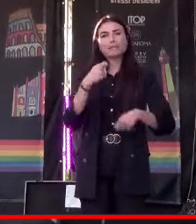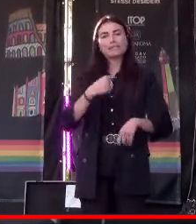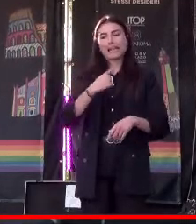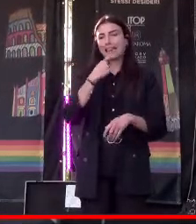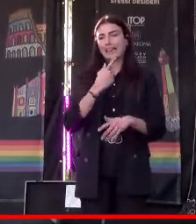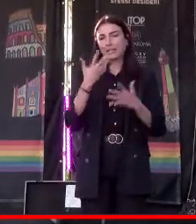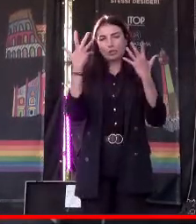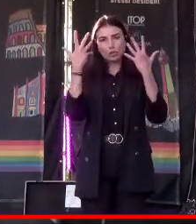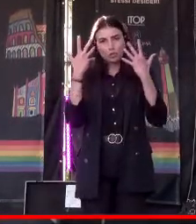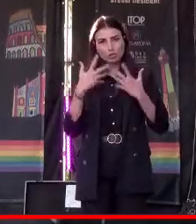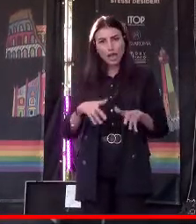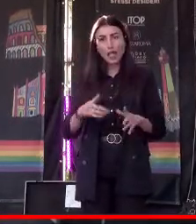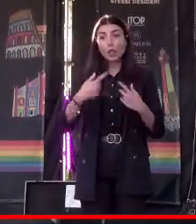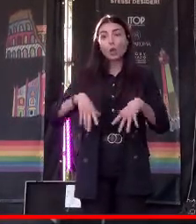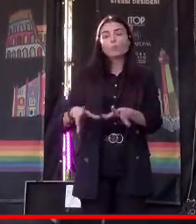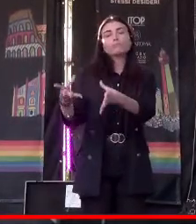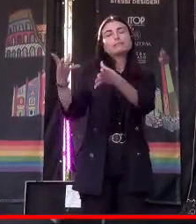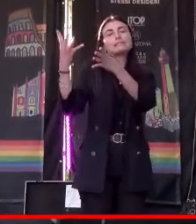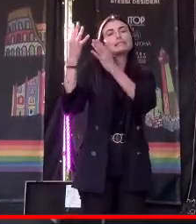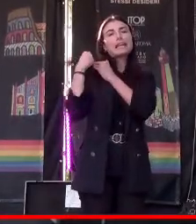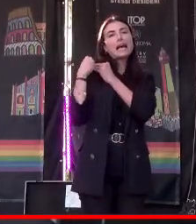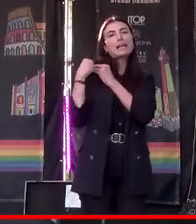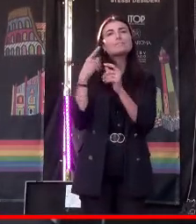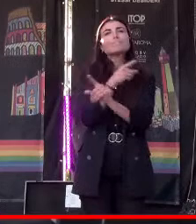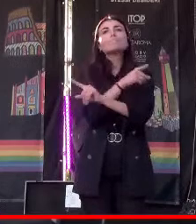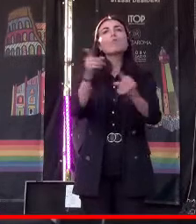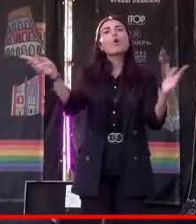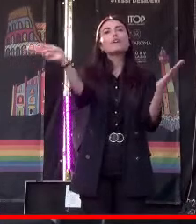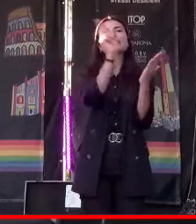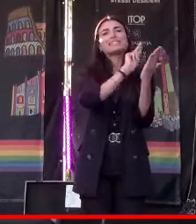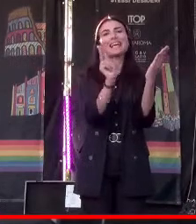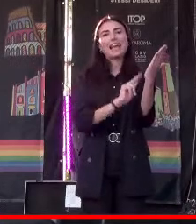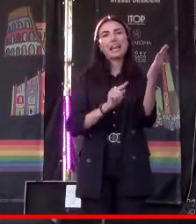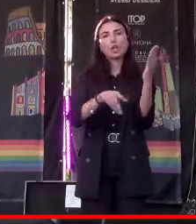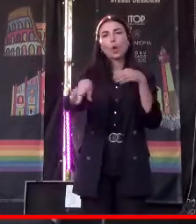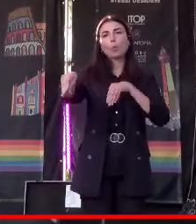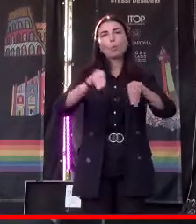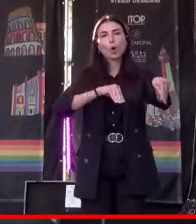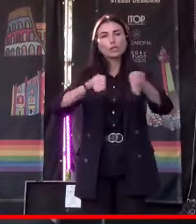premura prenderci carico di ciò che voi avete scritto su quelle posizioni, perché